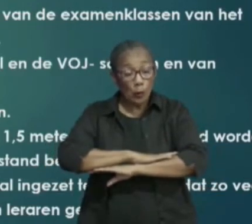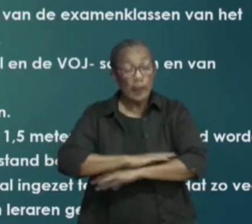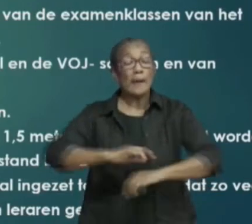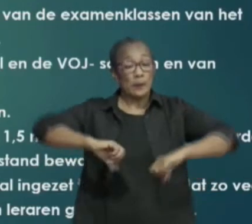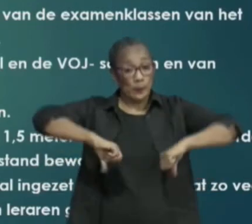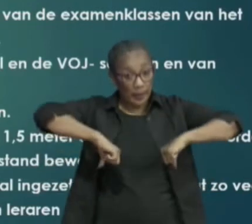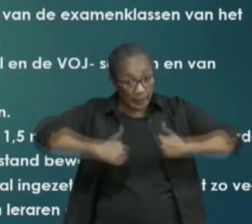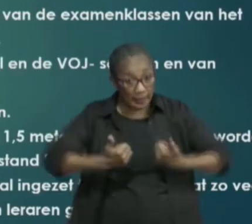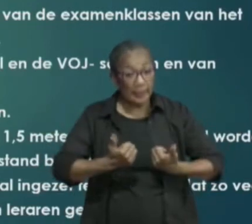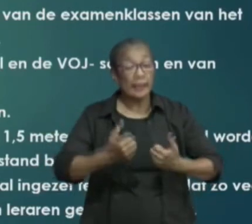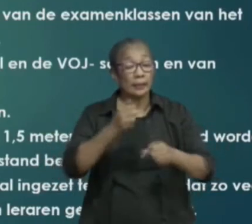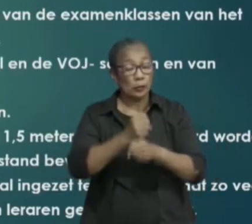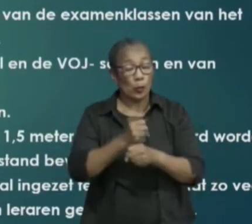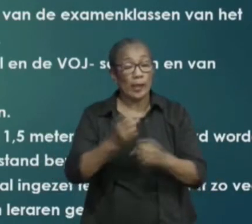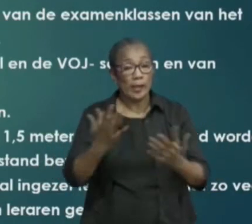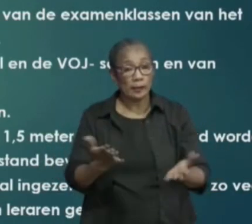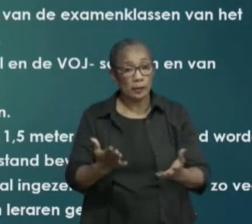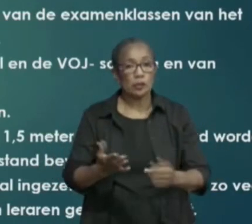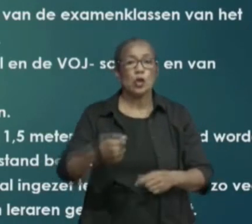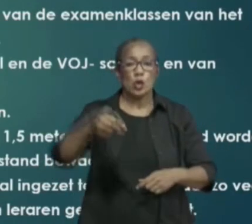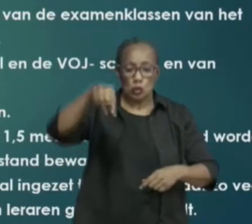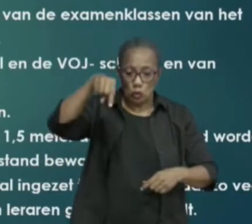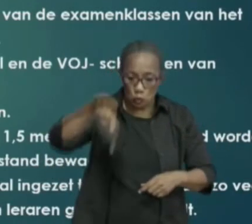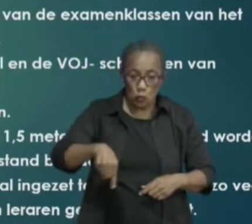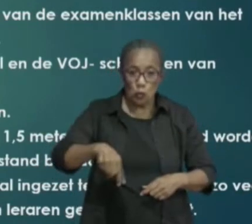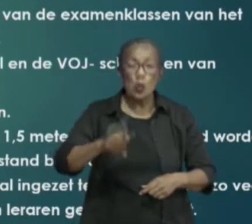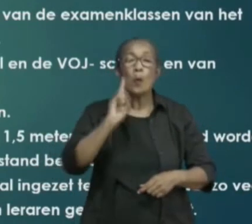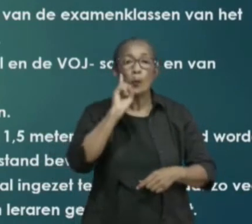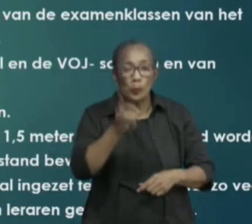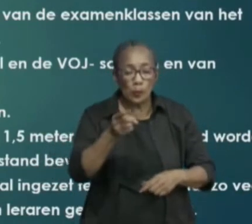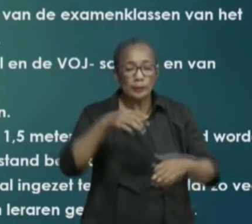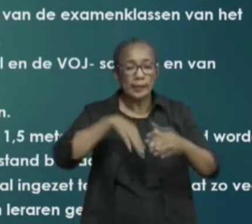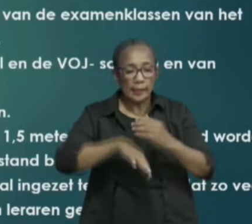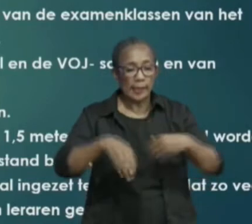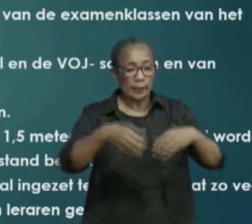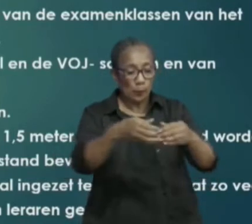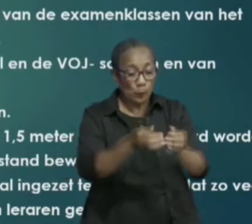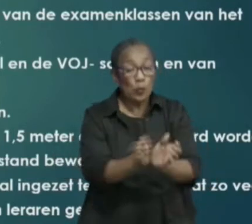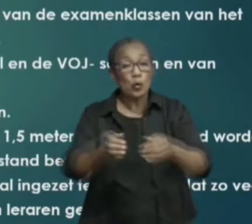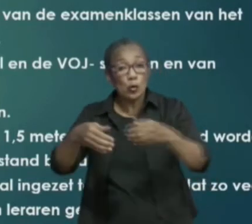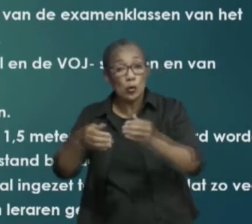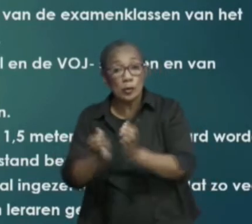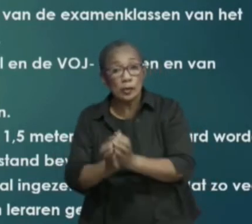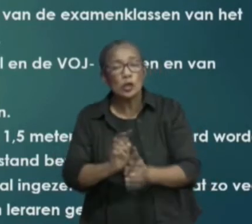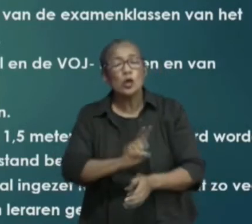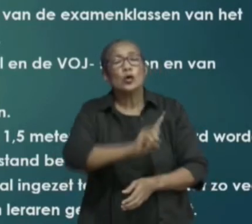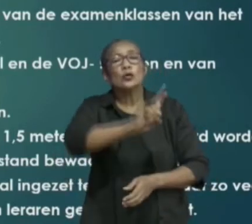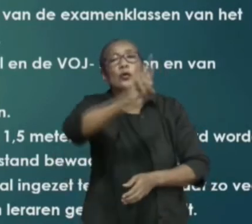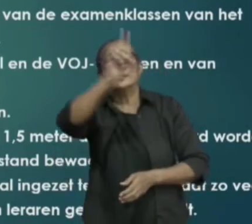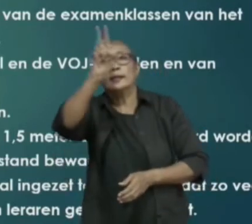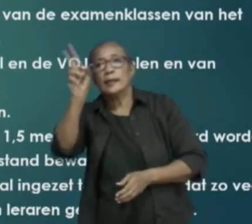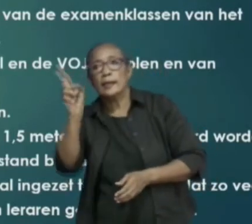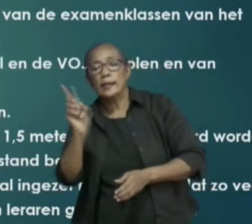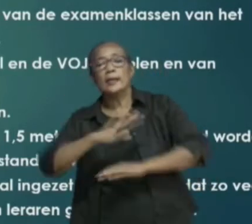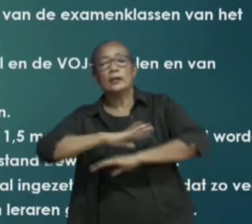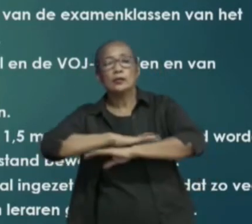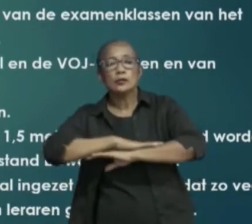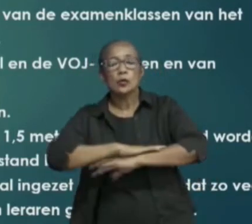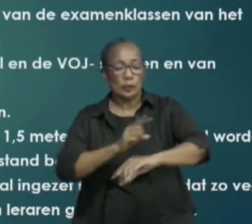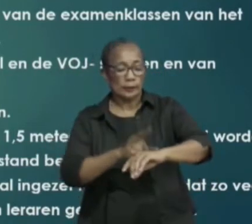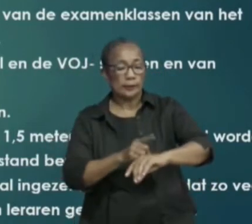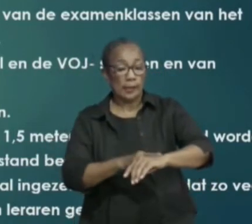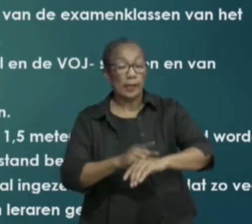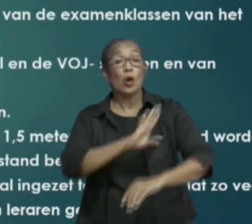schooltijd op school komen, nu in ploegen gedurende de hele schooltijd op school zullen